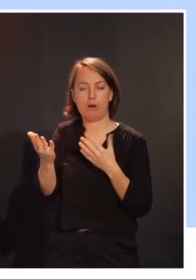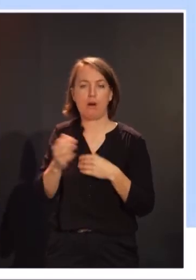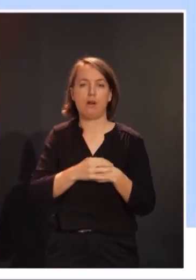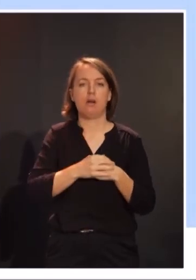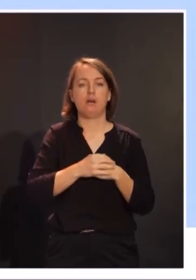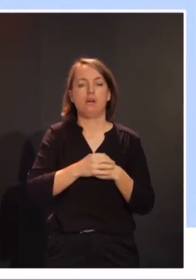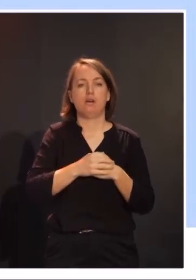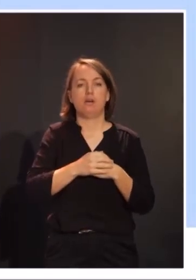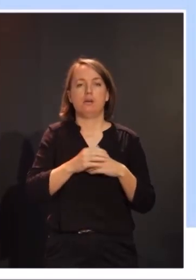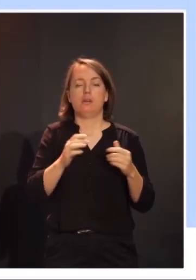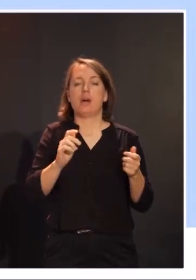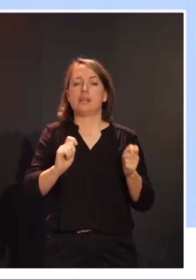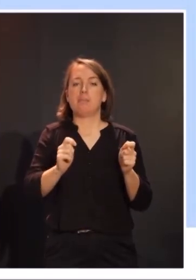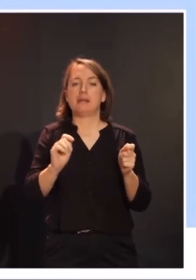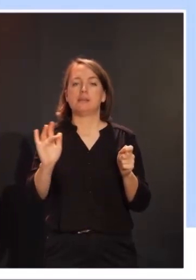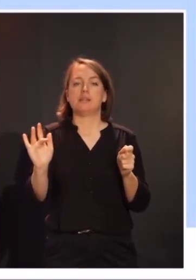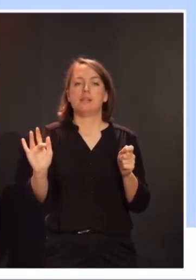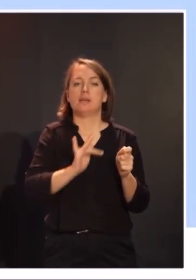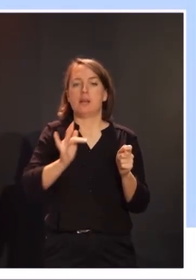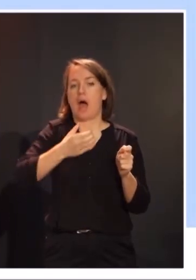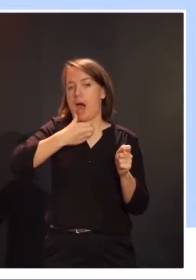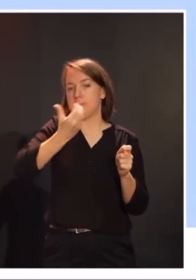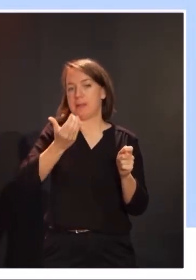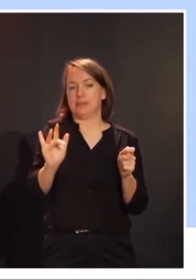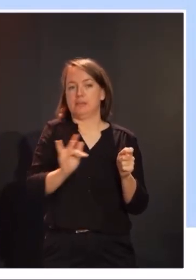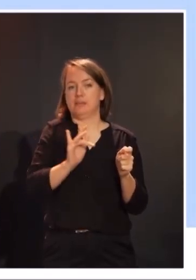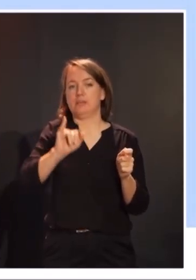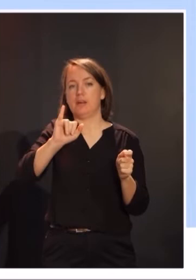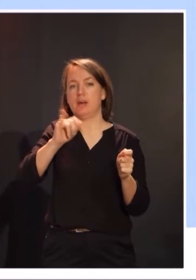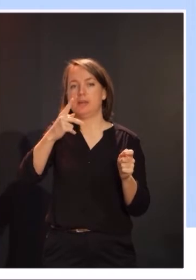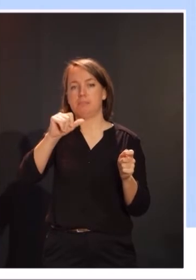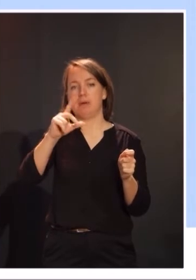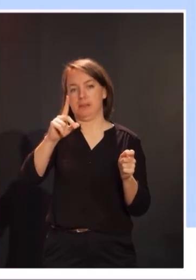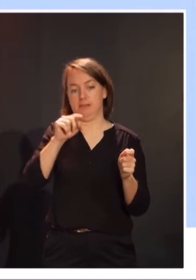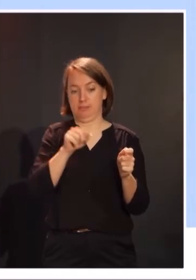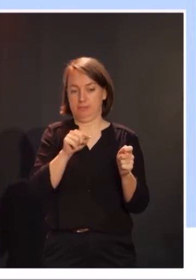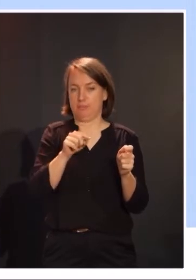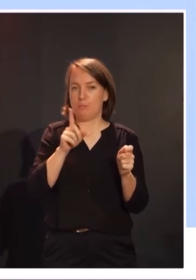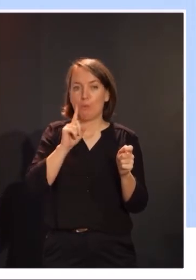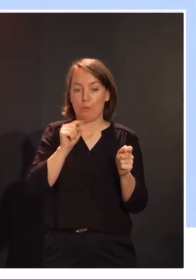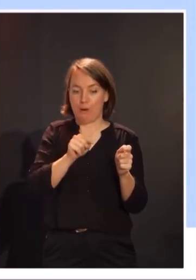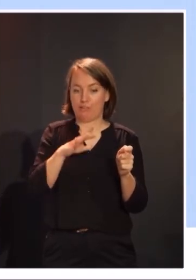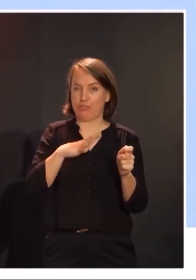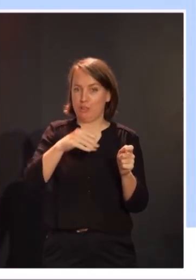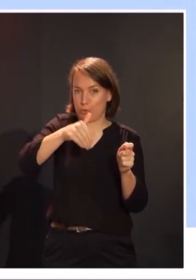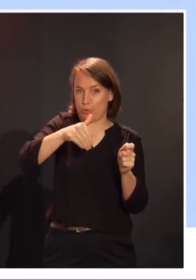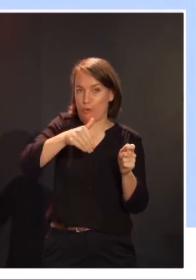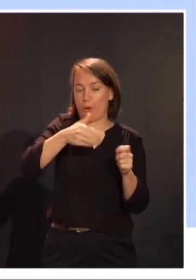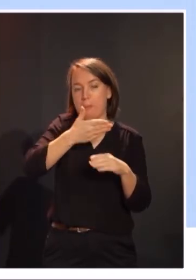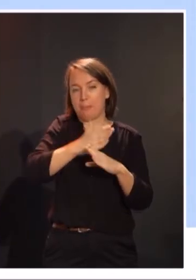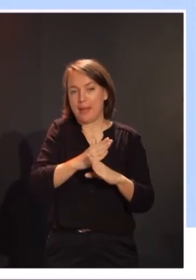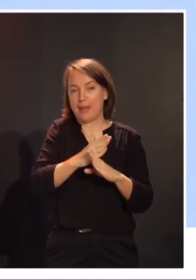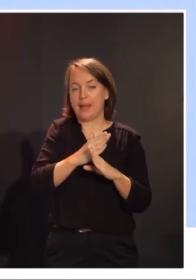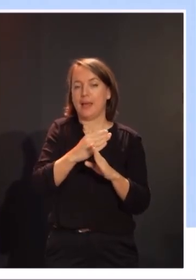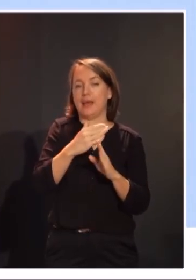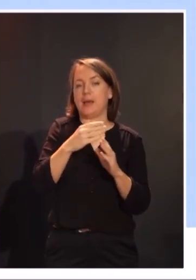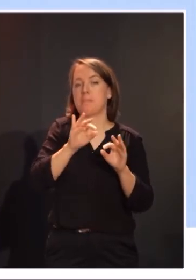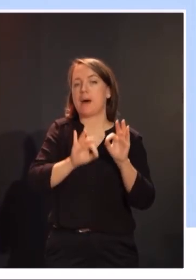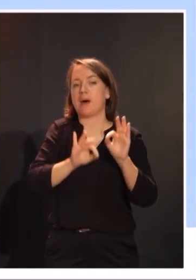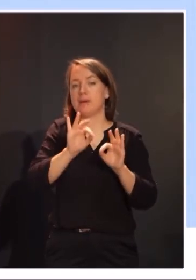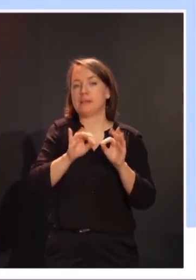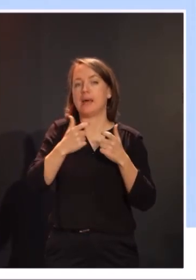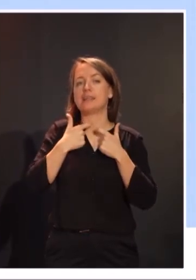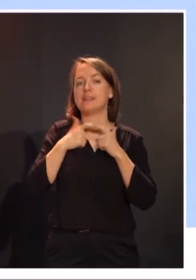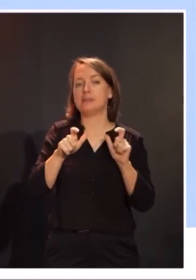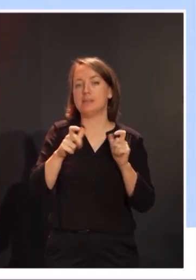représente des paramètres d'accessibilité intéressants pour Eva. Elle va utiliser donc la